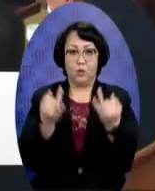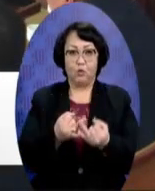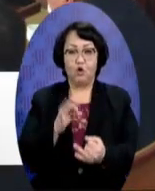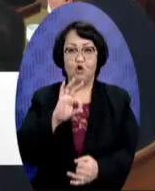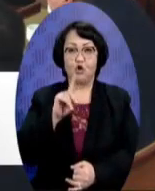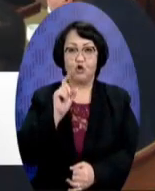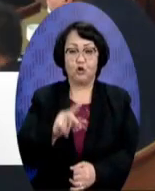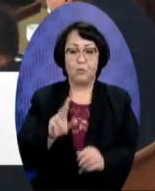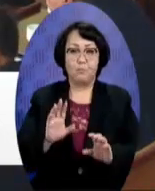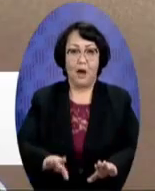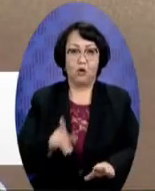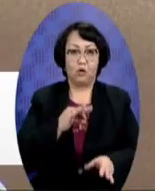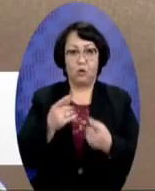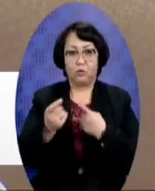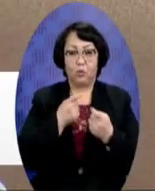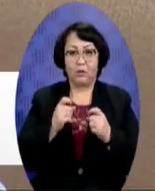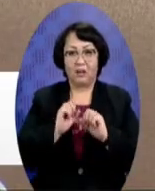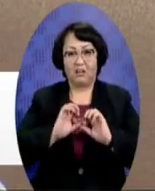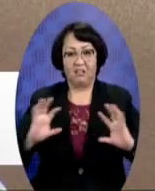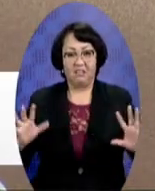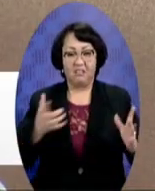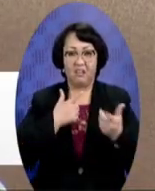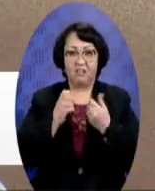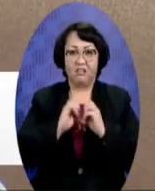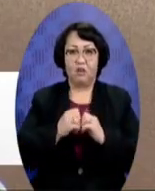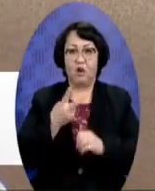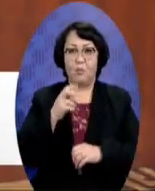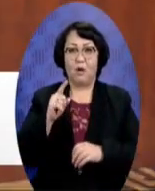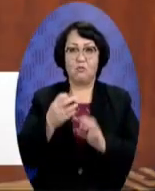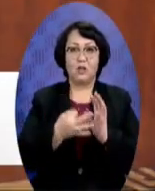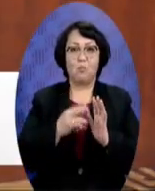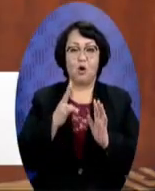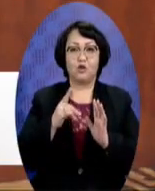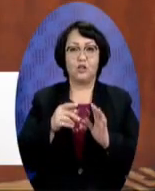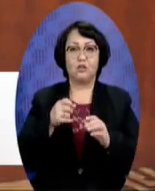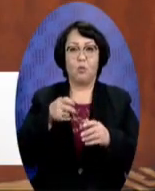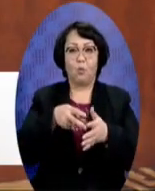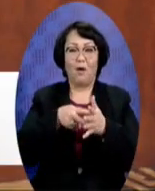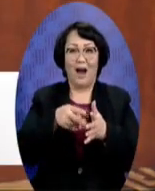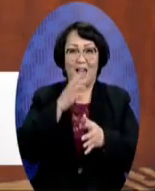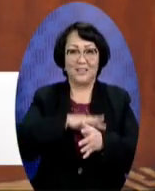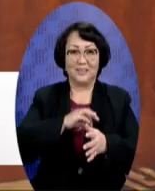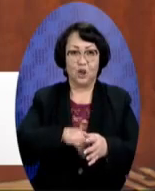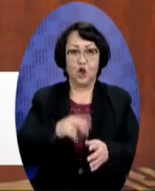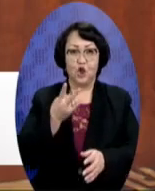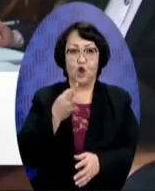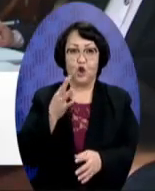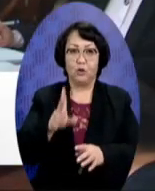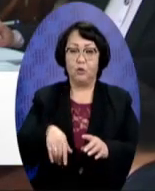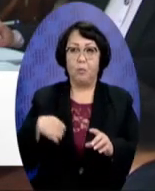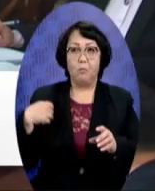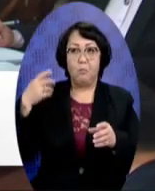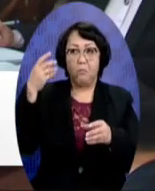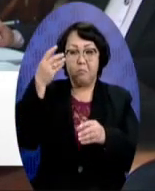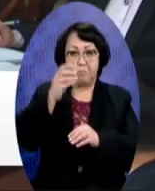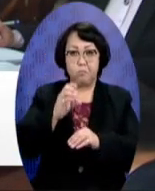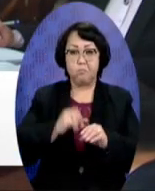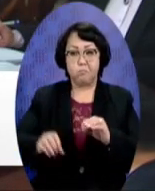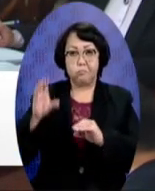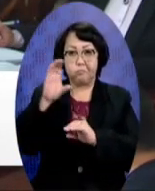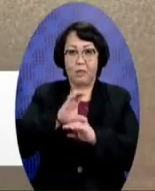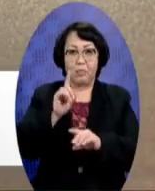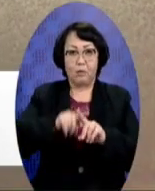байнгын орооны хуралдааны үеэр хөндөгдөд байна. Тухайлбал 2018 оны ноогдол ашгийг нөхөн олгох боломжтой эсэх тухайд